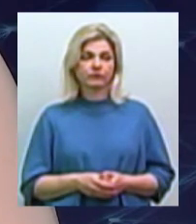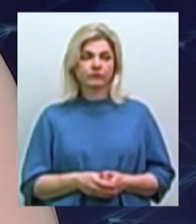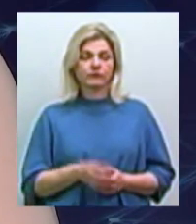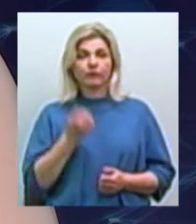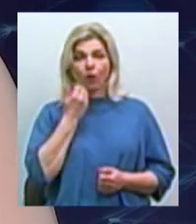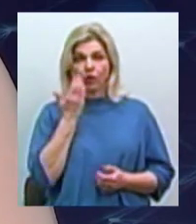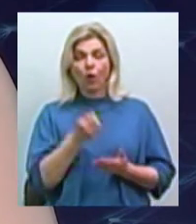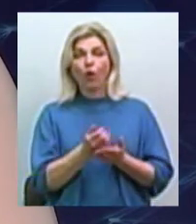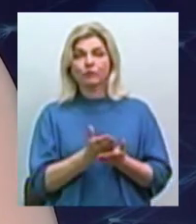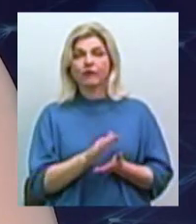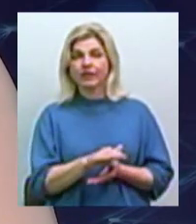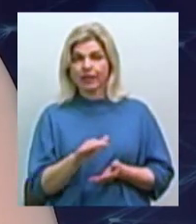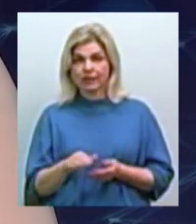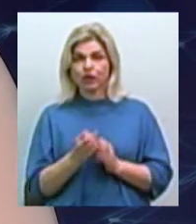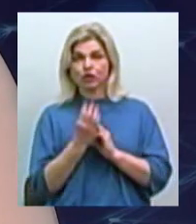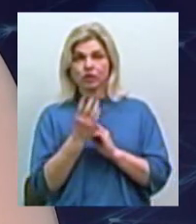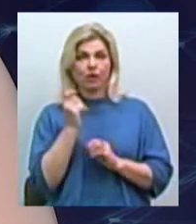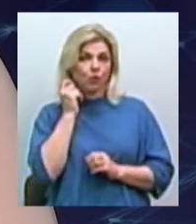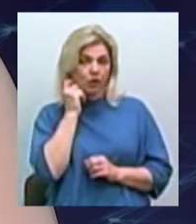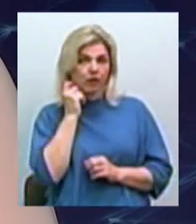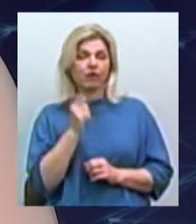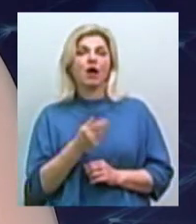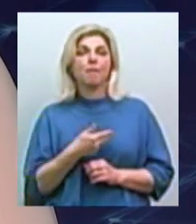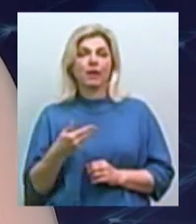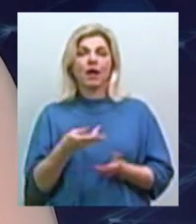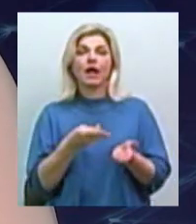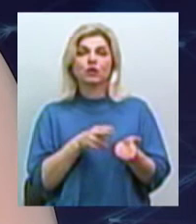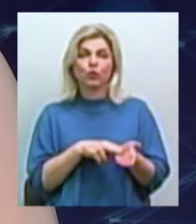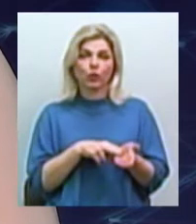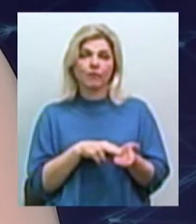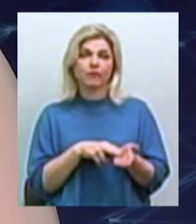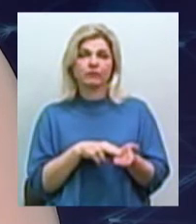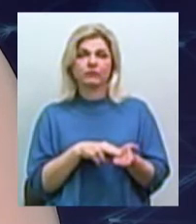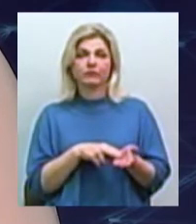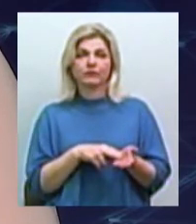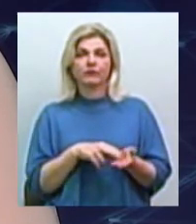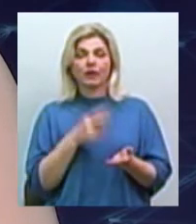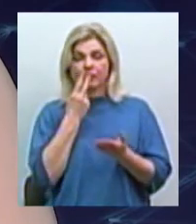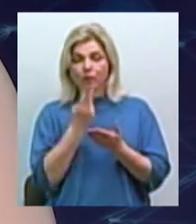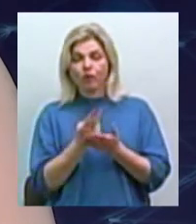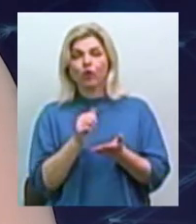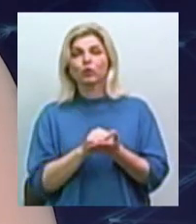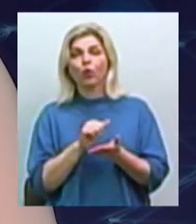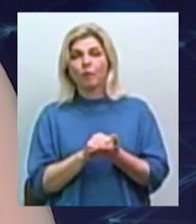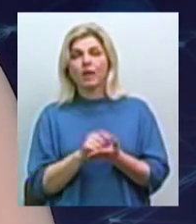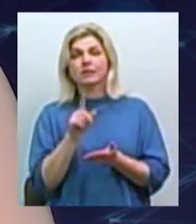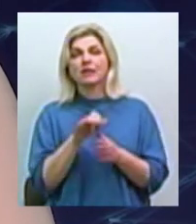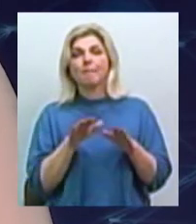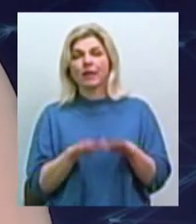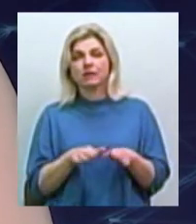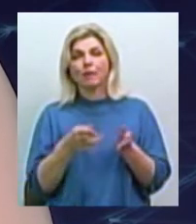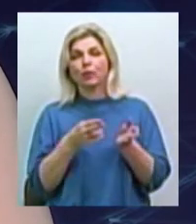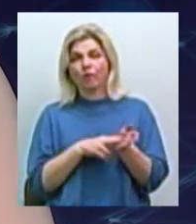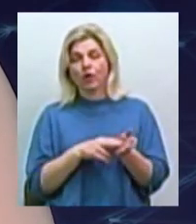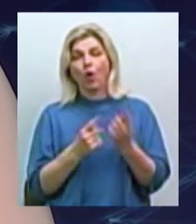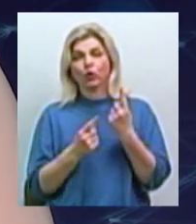обслуговуємо дітей 14 років, то ми їх реєструємо, подаються документам за місце реєстрації